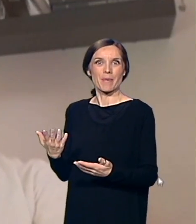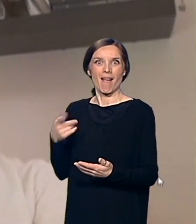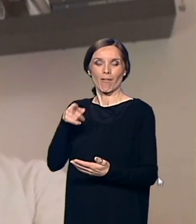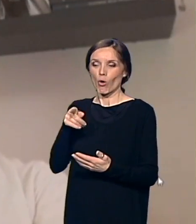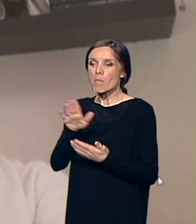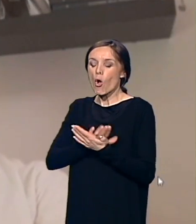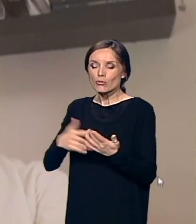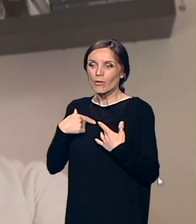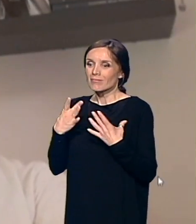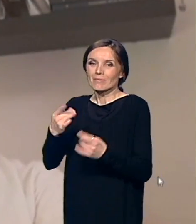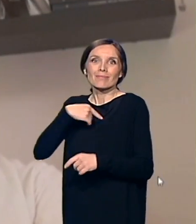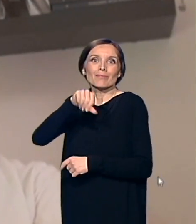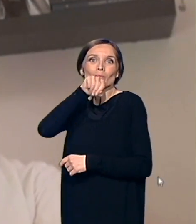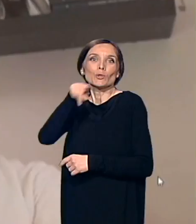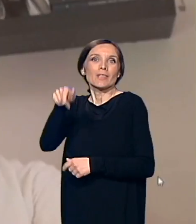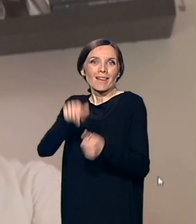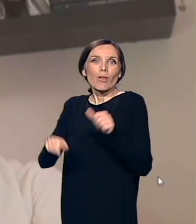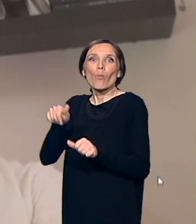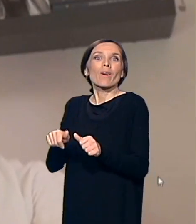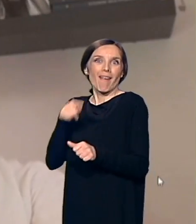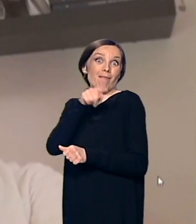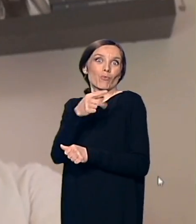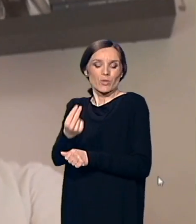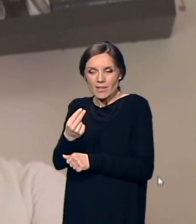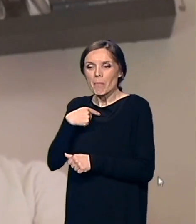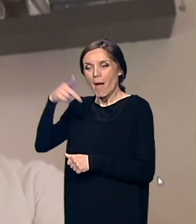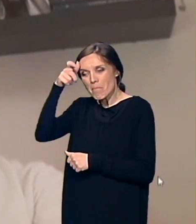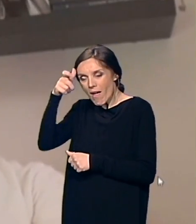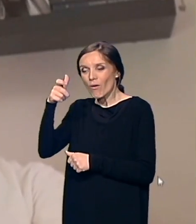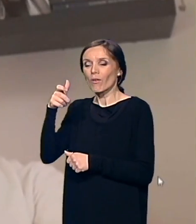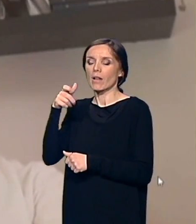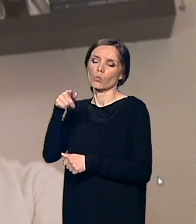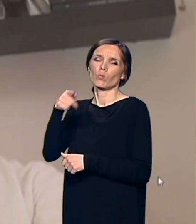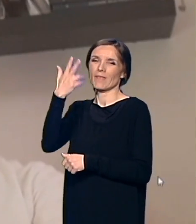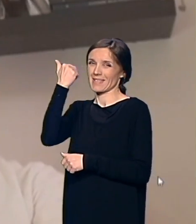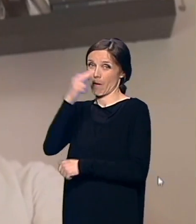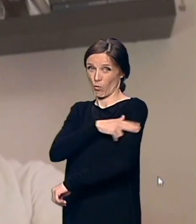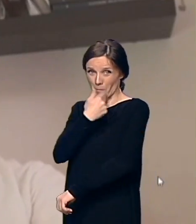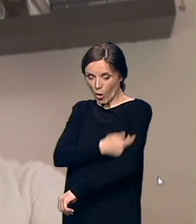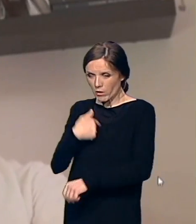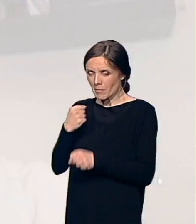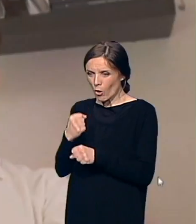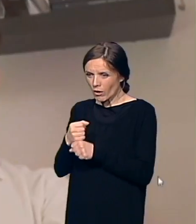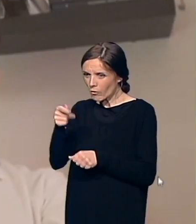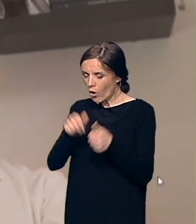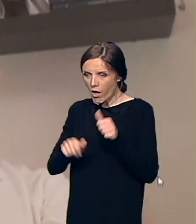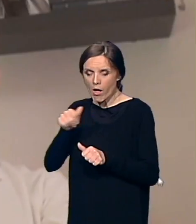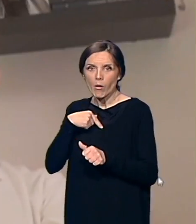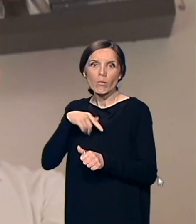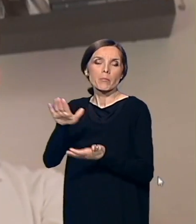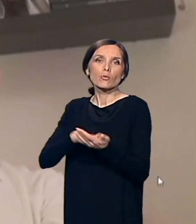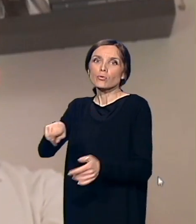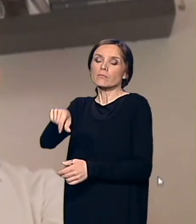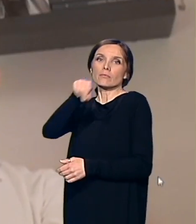ja zavoleo, zavoleo sam u Srbiji, u Beogradu, konkretno u Zemunskoj bolnici. Nosim jako